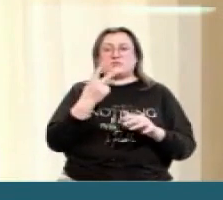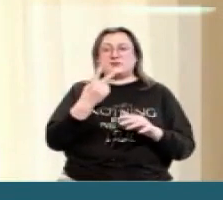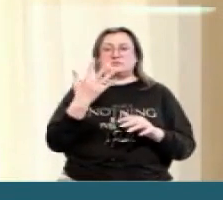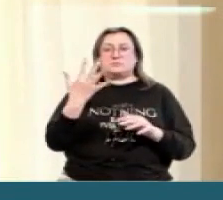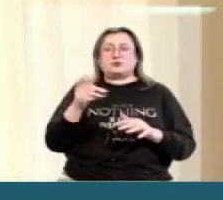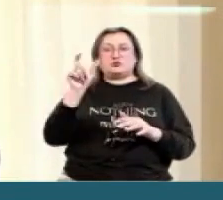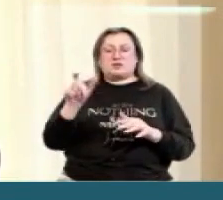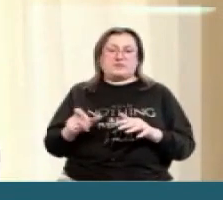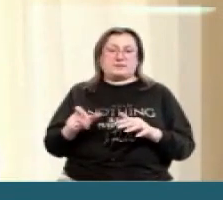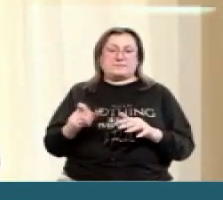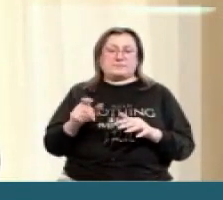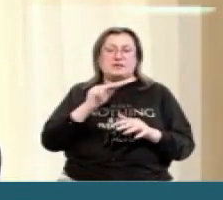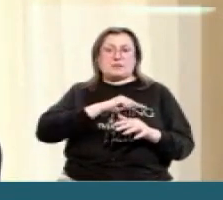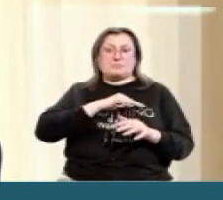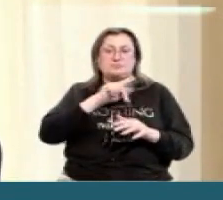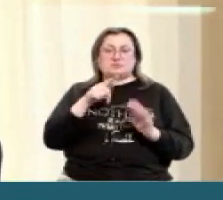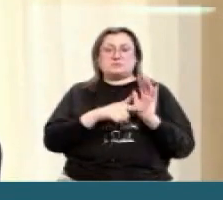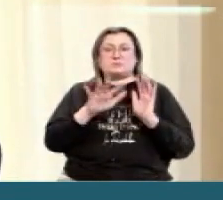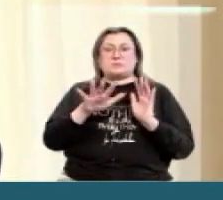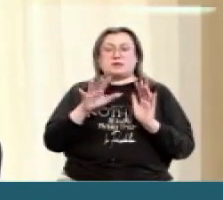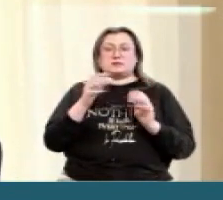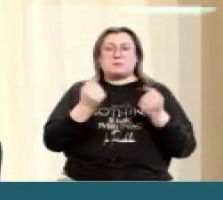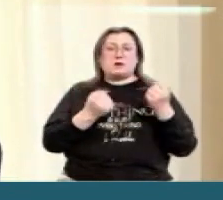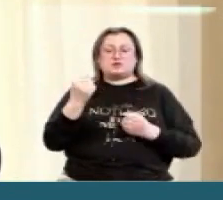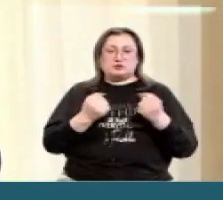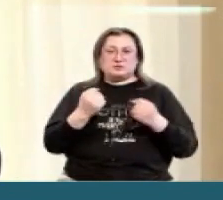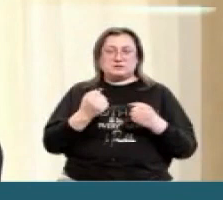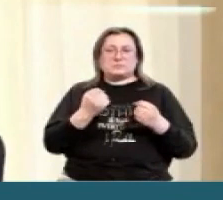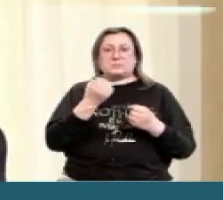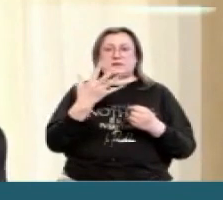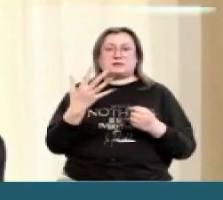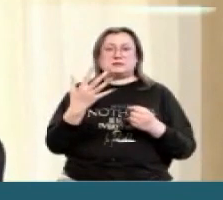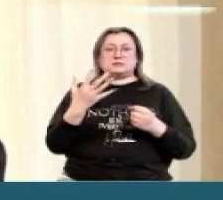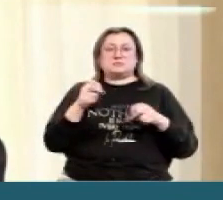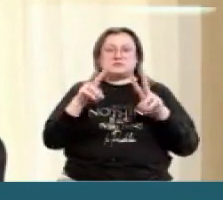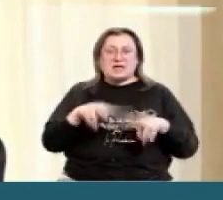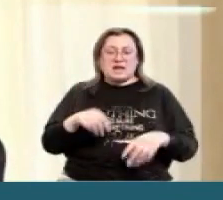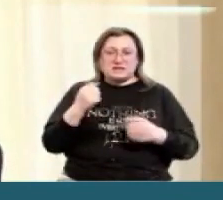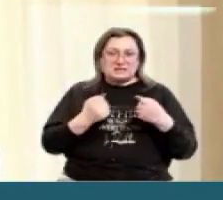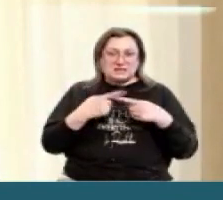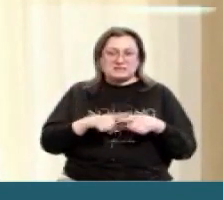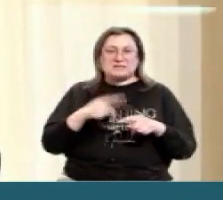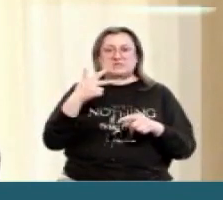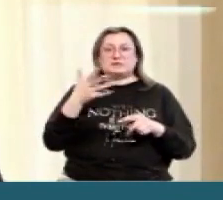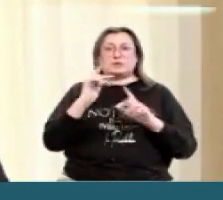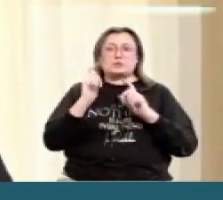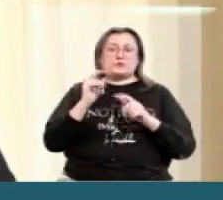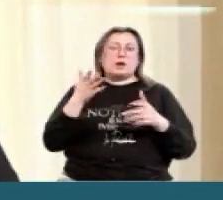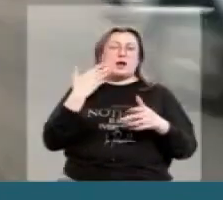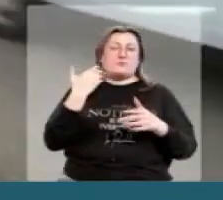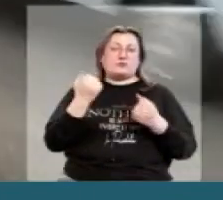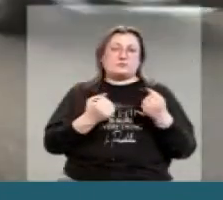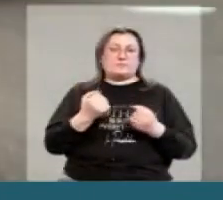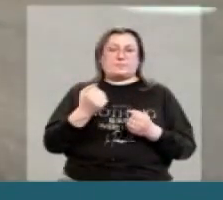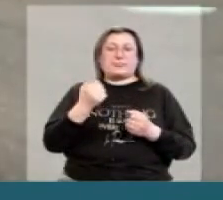125 человек персонала, 75 единиц инженерной техники, 15 единиц специальной техники, 30 единиц грузовой и легковой